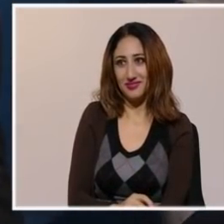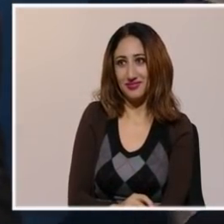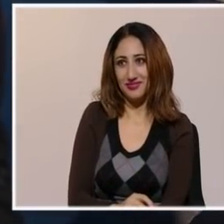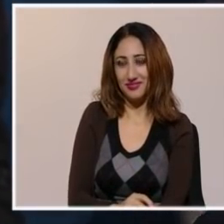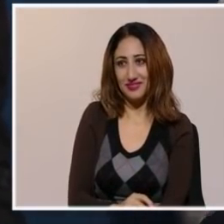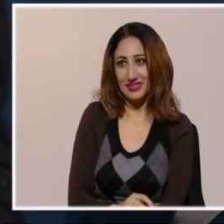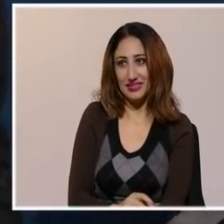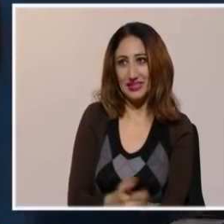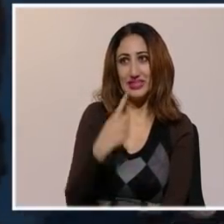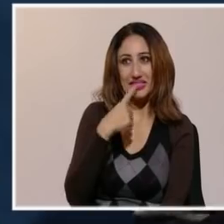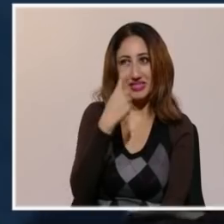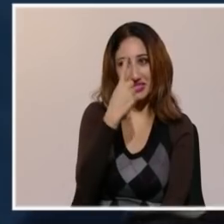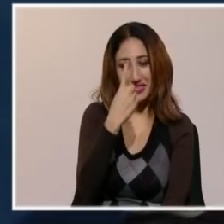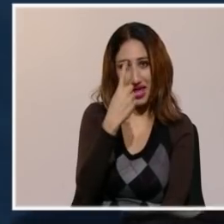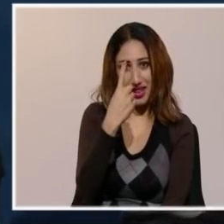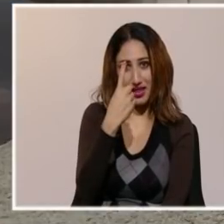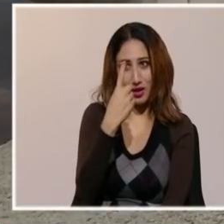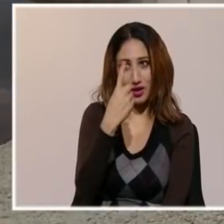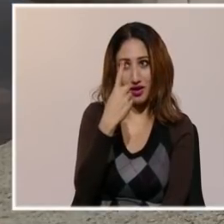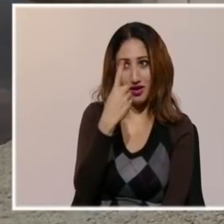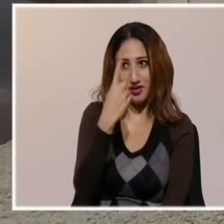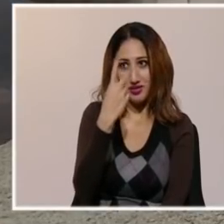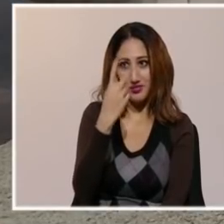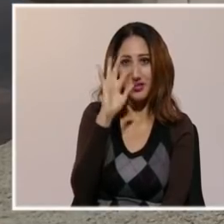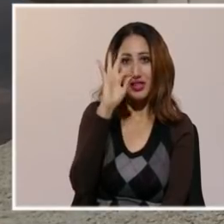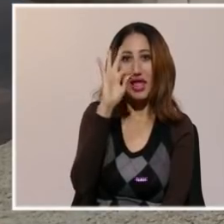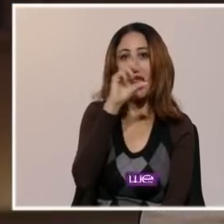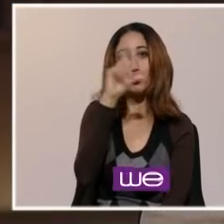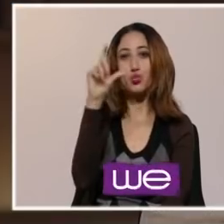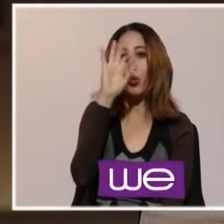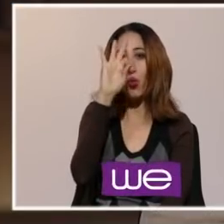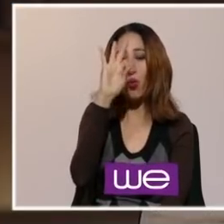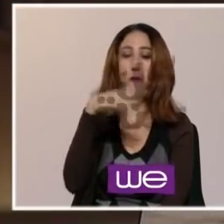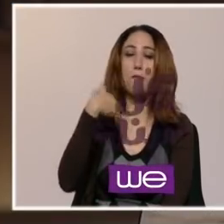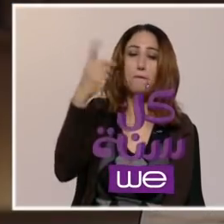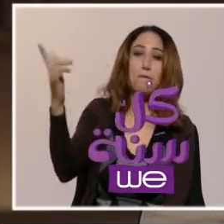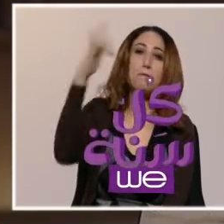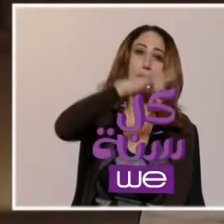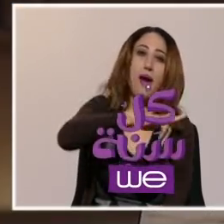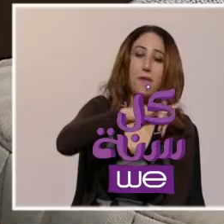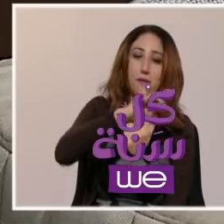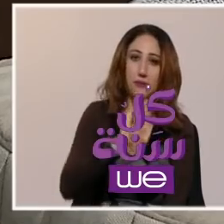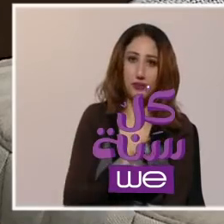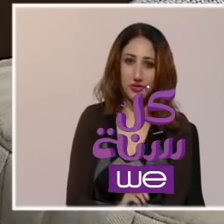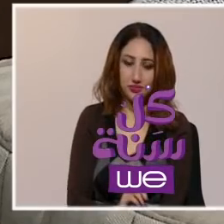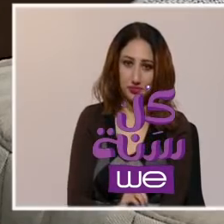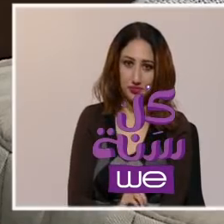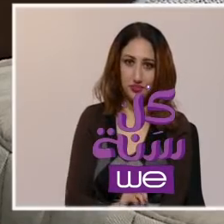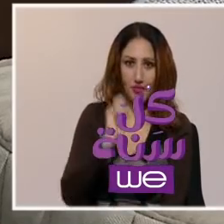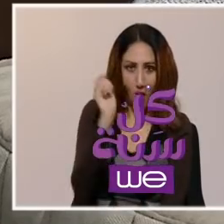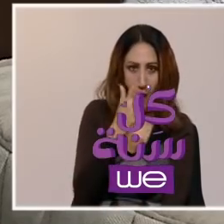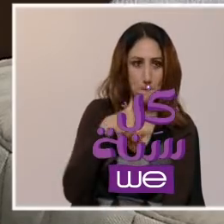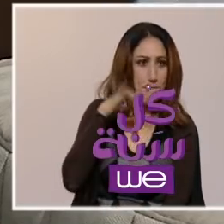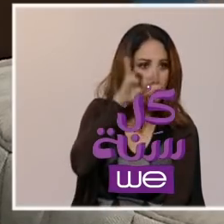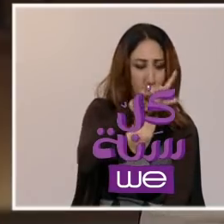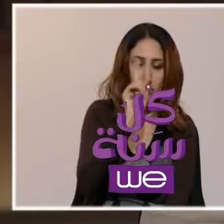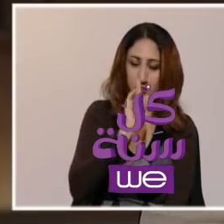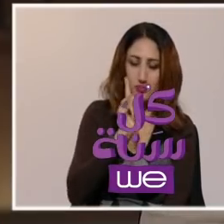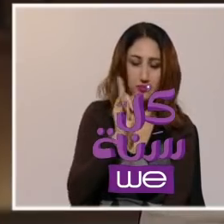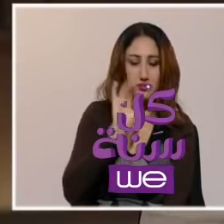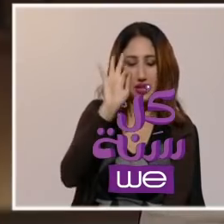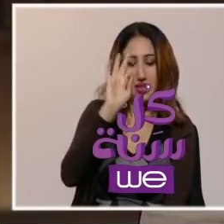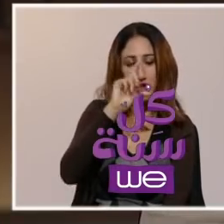سنة؟ ترميسي. لا لا لا اربع شهور. ثلاث شهور. ثلاث شهور. طب انت سنة كنا متجوزين. مش على طول. مش على طول. طب انت جات